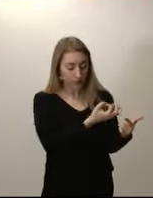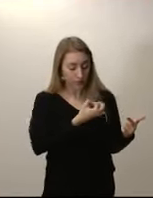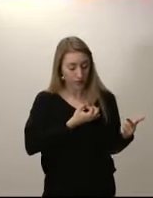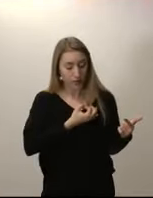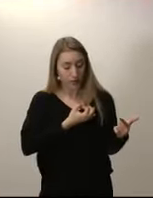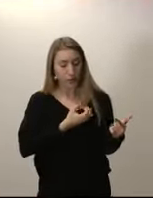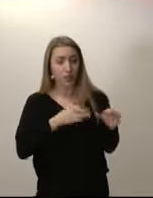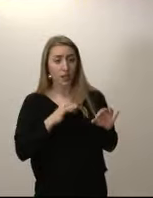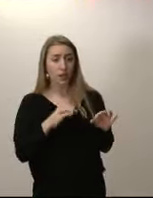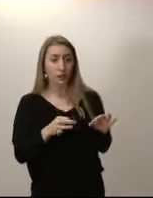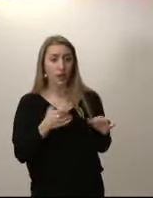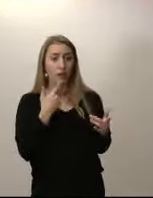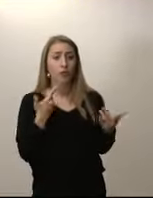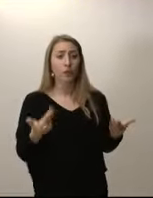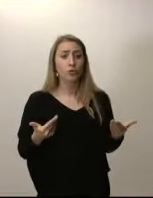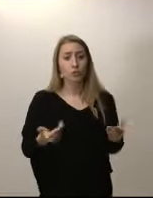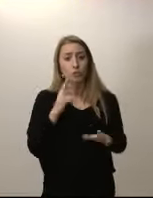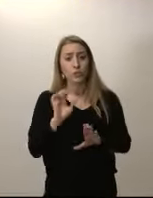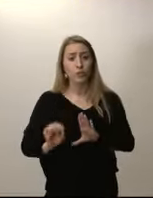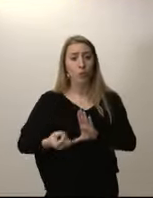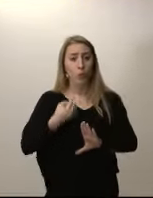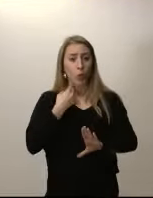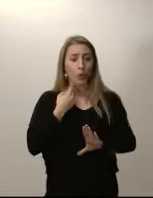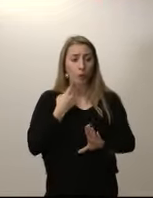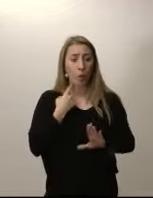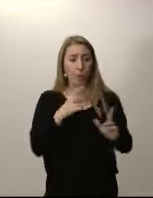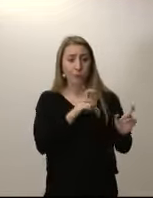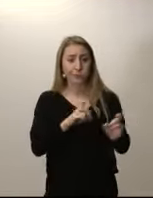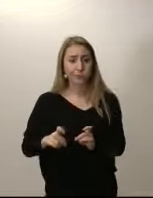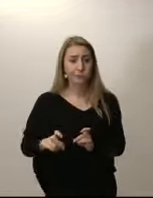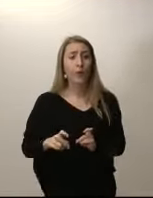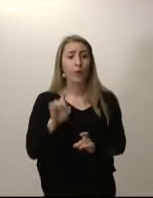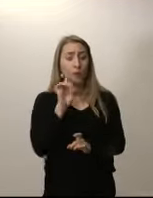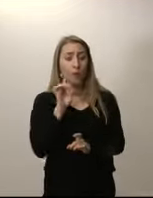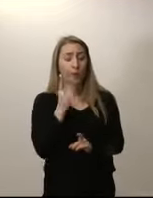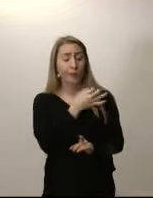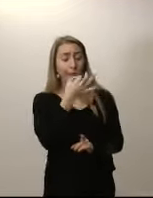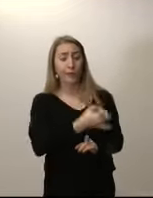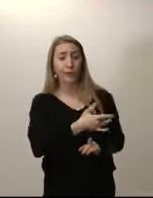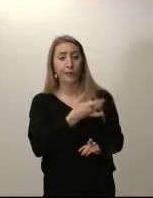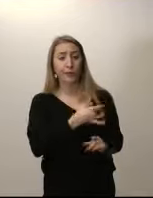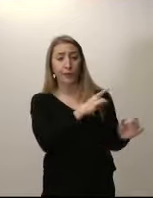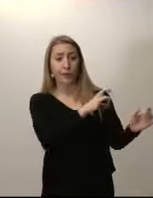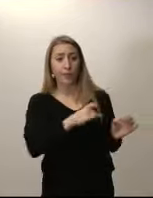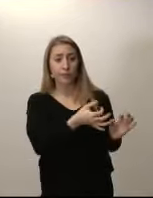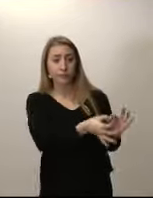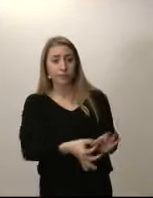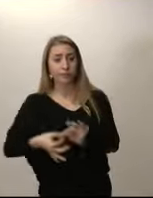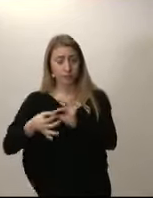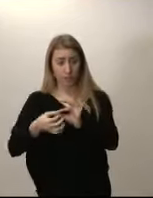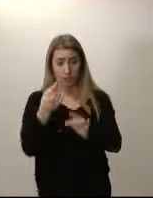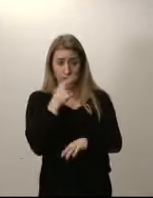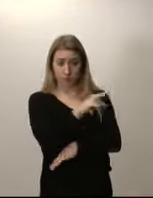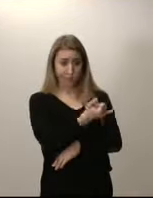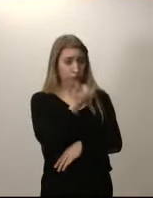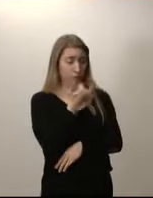que l'endettement coûtait moins cher parce que les taux d'intérêt ont baissé. Mais là aussi, vous vous trompez, monsieur. Le taux d'intérêt, ça